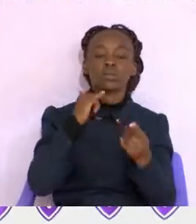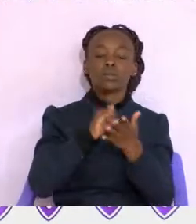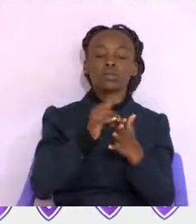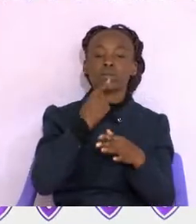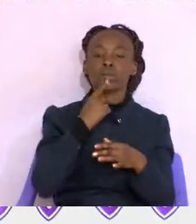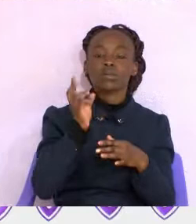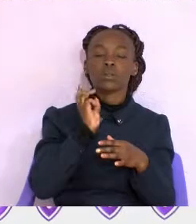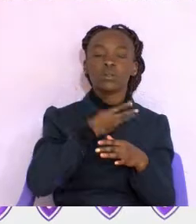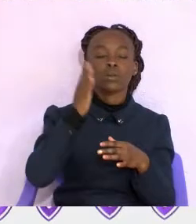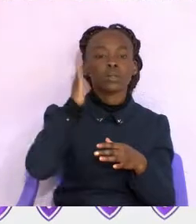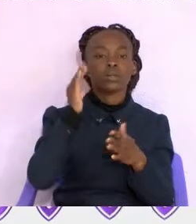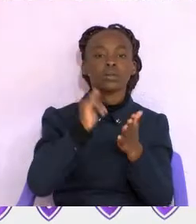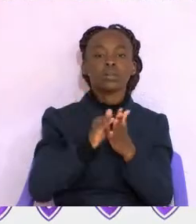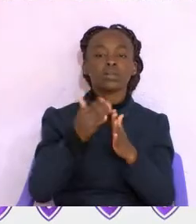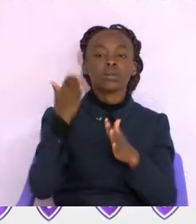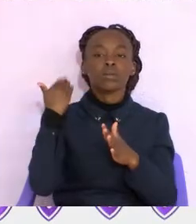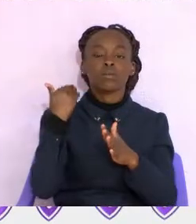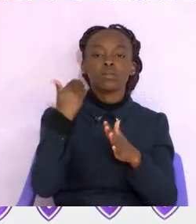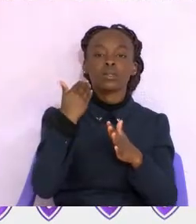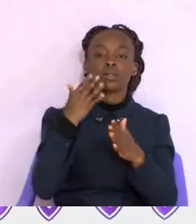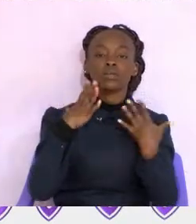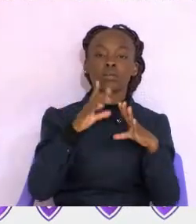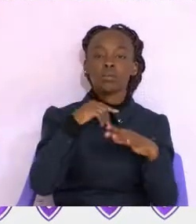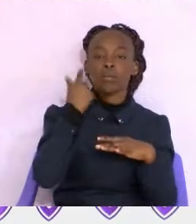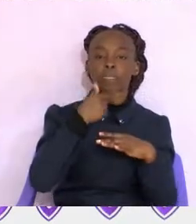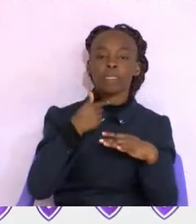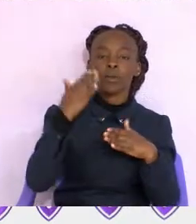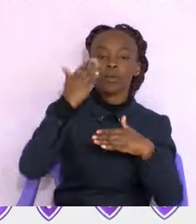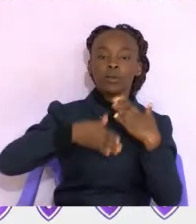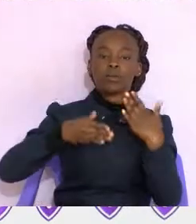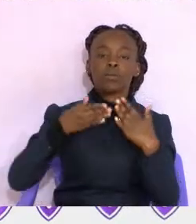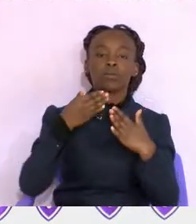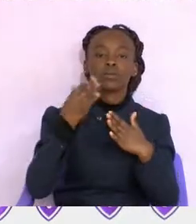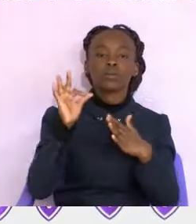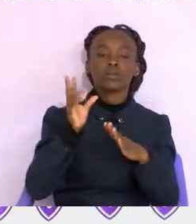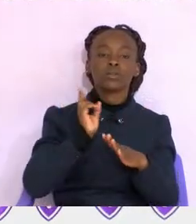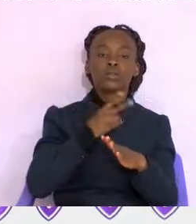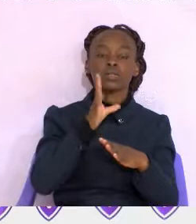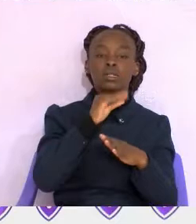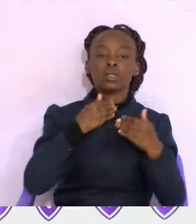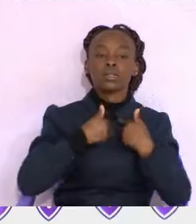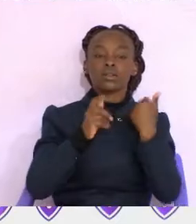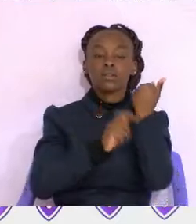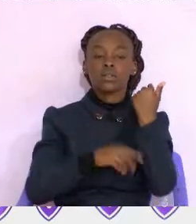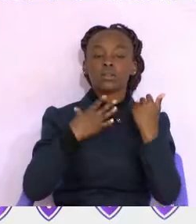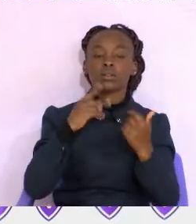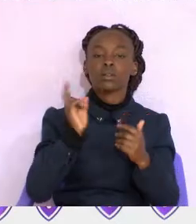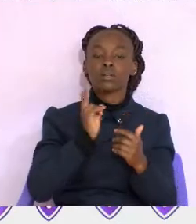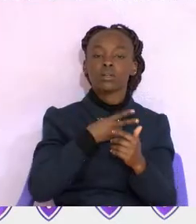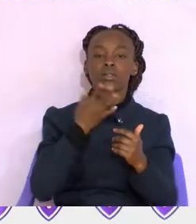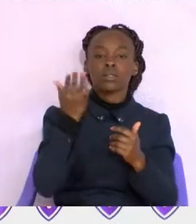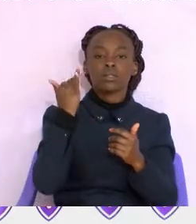sisi tukaweze kujua kwamba kulikuwa na waliotutangulia na walipitia majaribu kama sisi. Watu wa Mungu